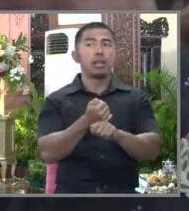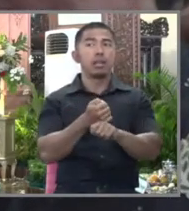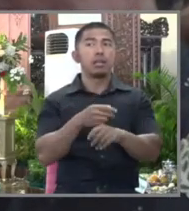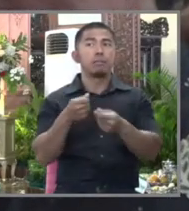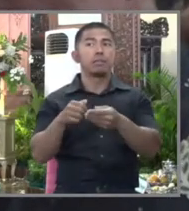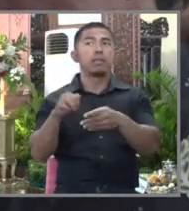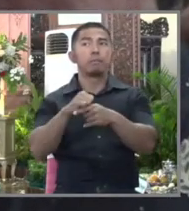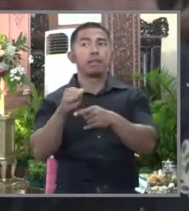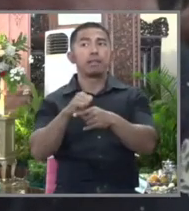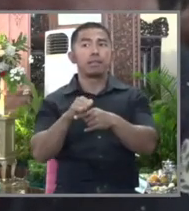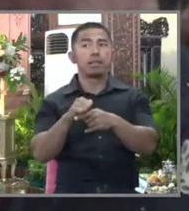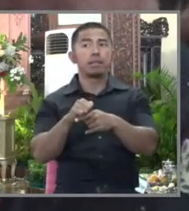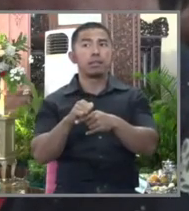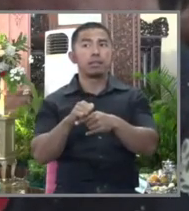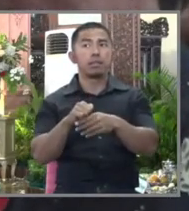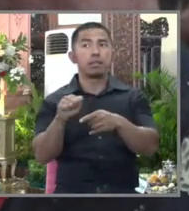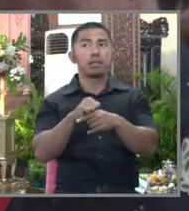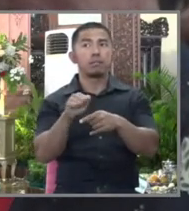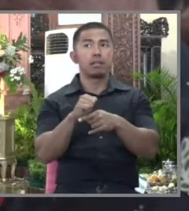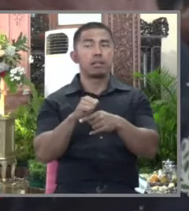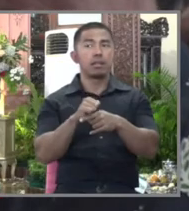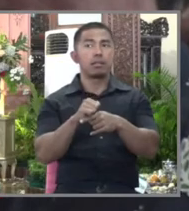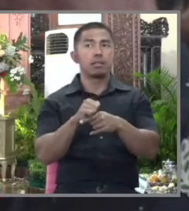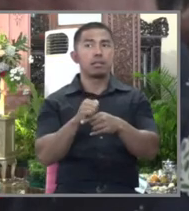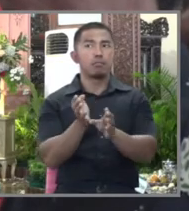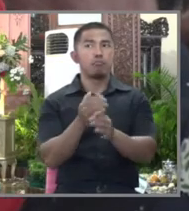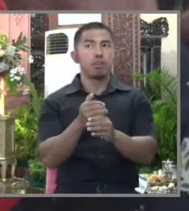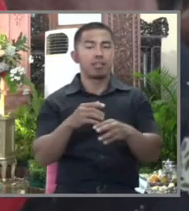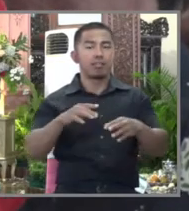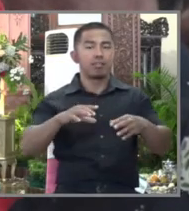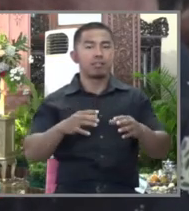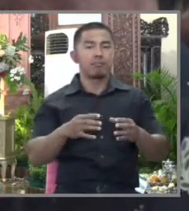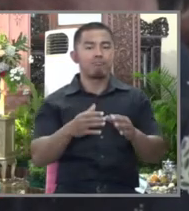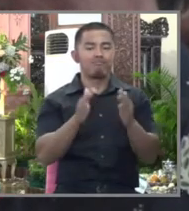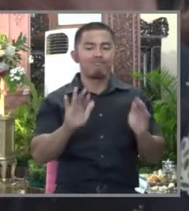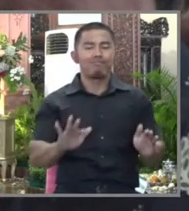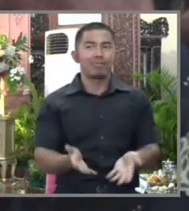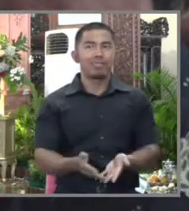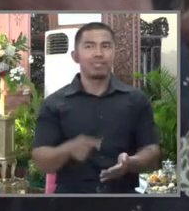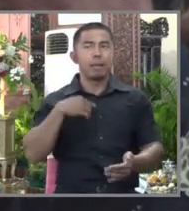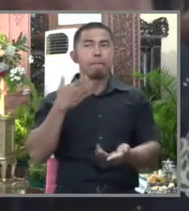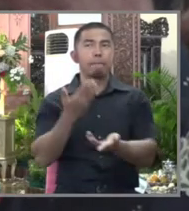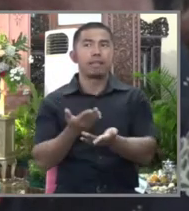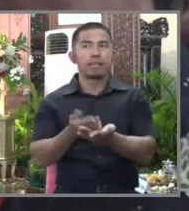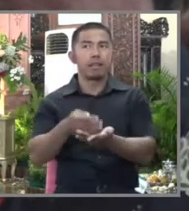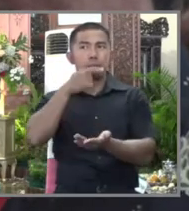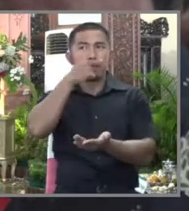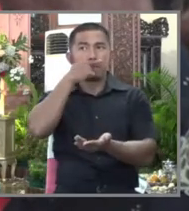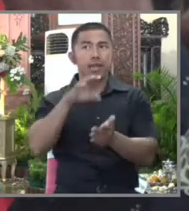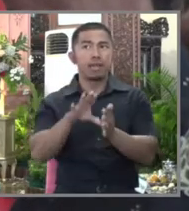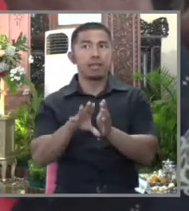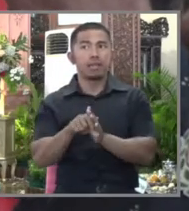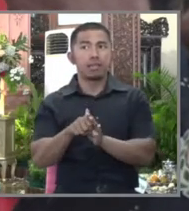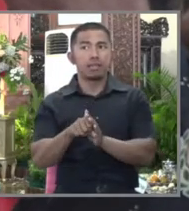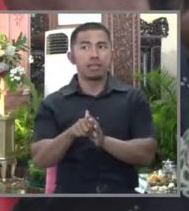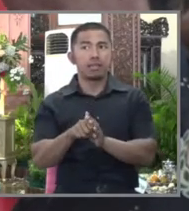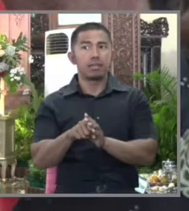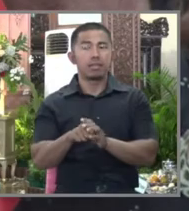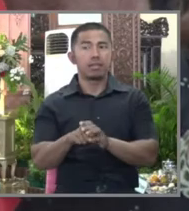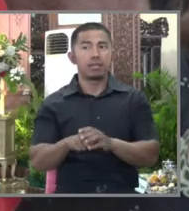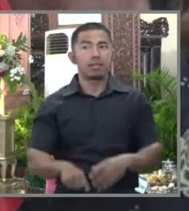pelatihan packaging. Ya, pelatihan packaging. Wes apa nih? Saya mohon dengan sangat Bapak nanti. Kalau saya pesan